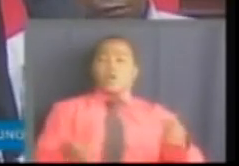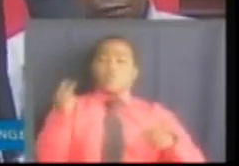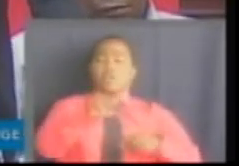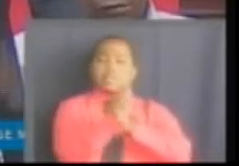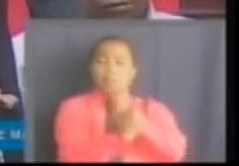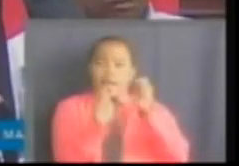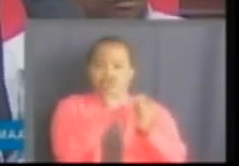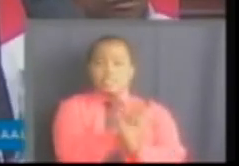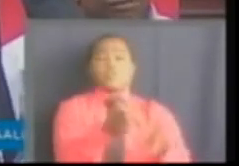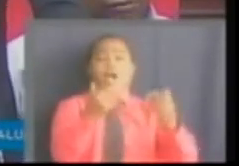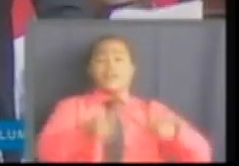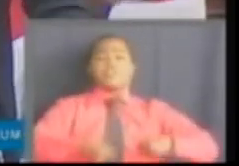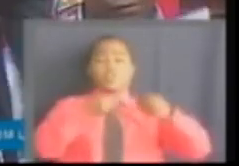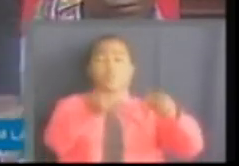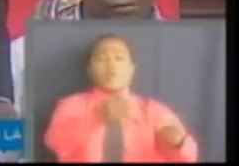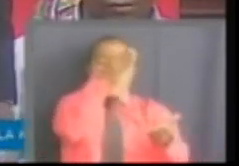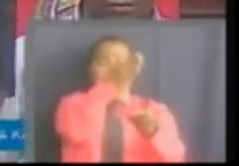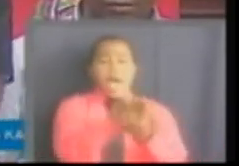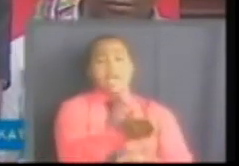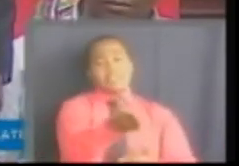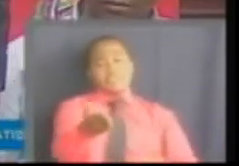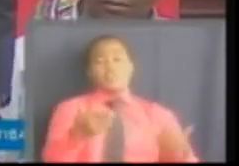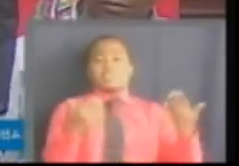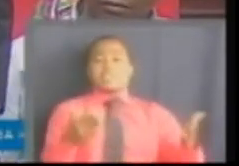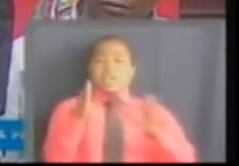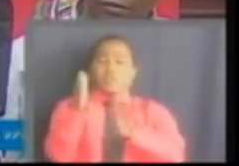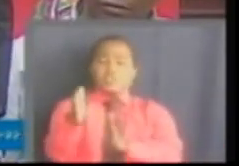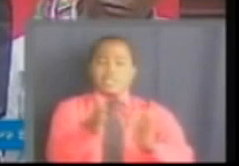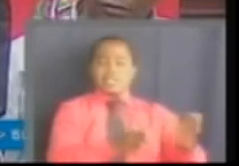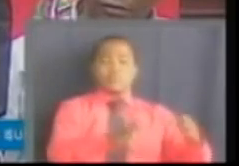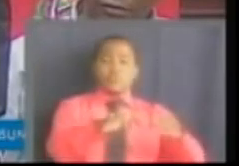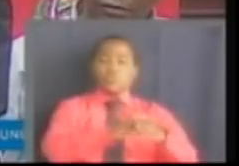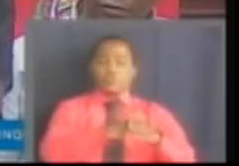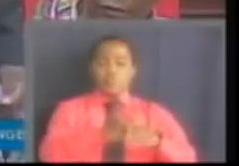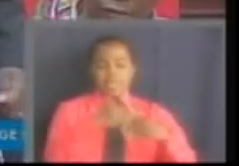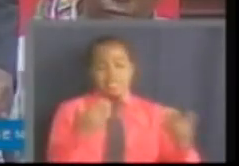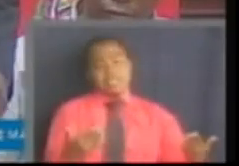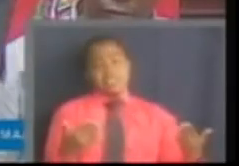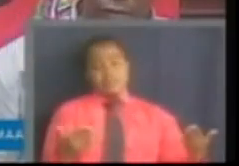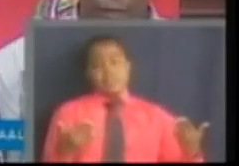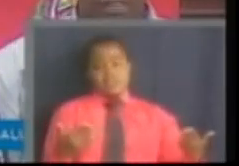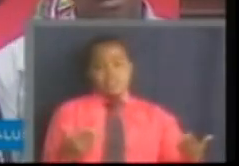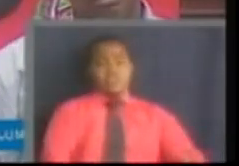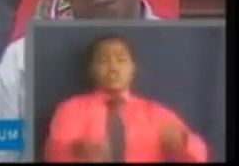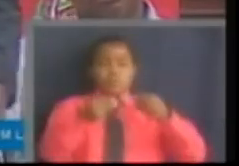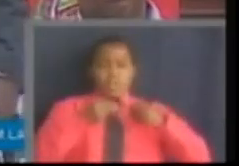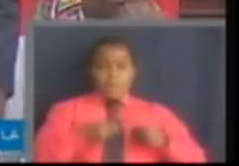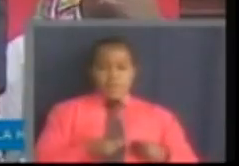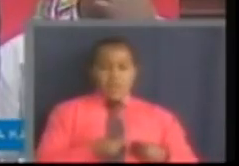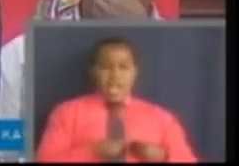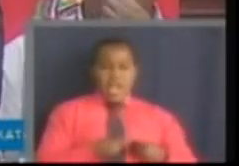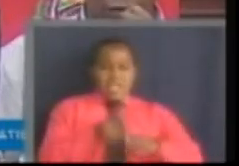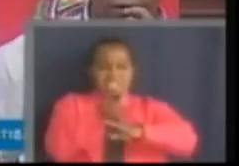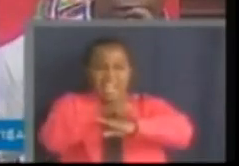basi aweze kupewa haki hiyo. Sasa utaratibu ambao umetumika hivi sasa hadi wakati ambao tunao, tumepewa nafikini kama dakika